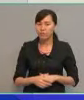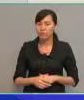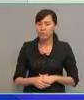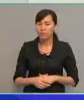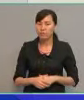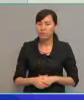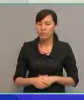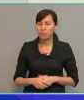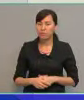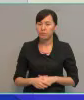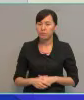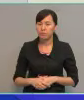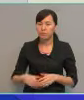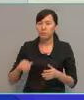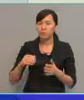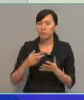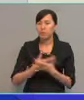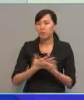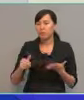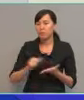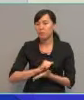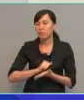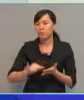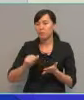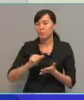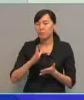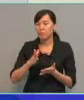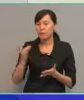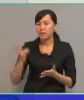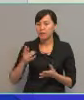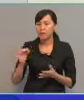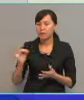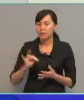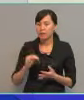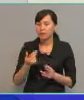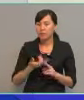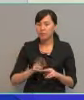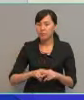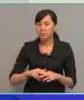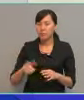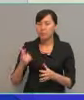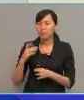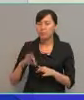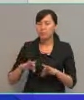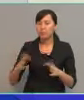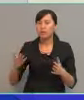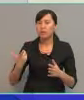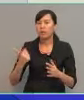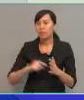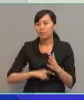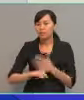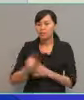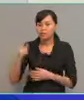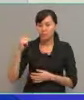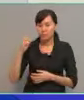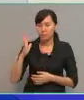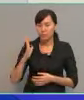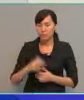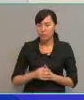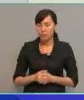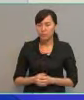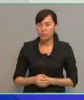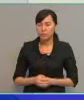транспортный товарның накладной құжаты болу керек, не тасып жатқандығы туралы. Екінші, ол жүк көлігінің қайдан қайда бара жатқандығы, путевой